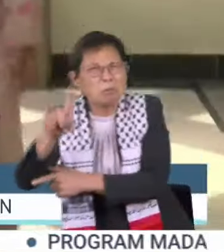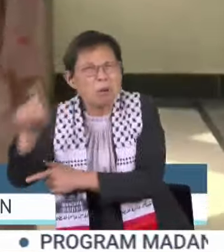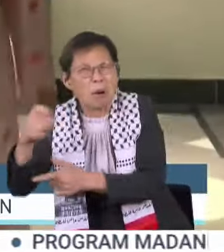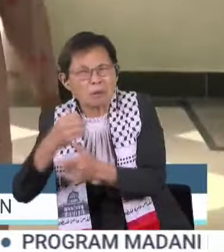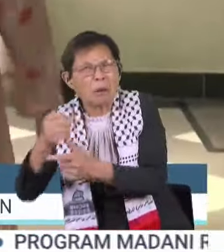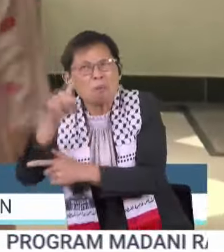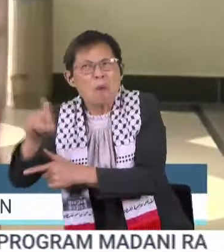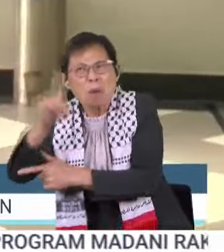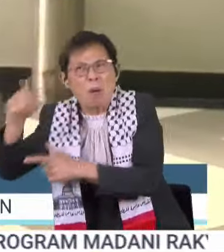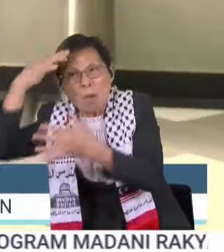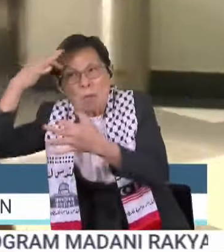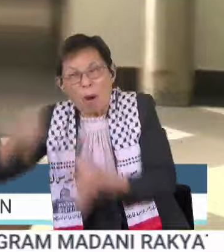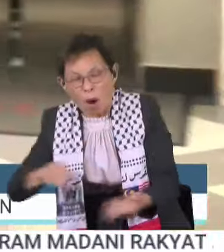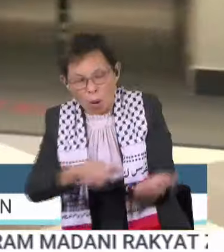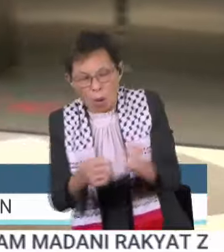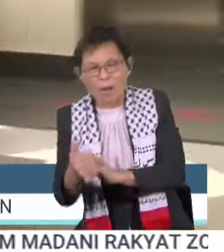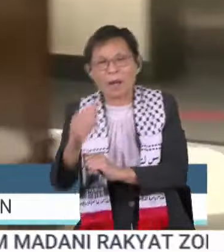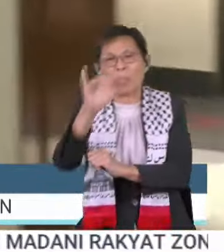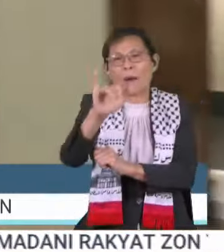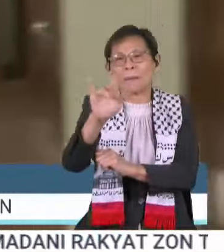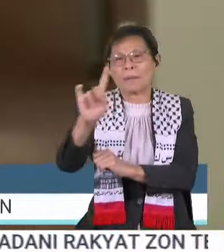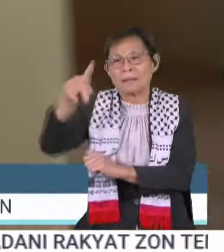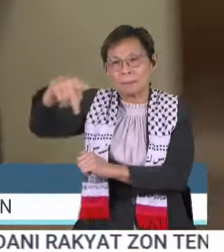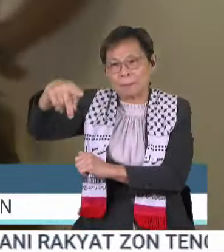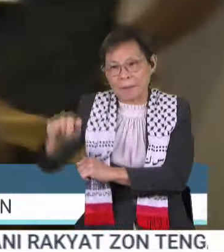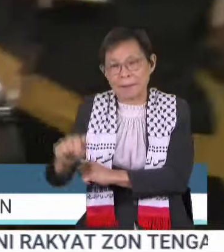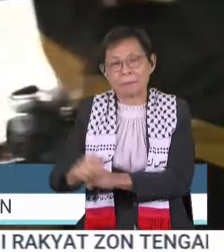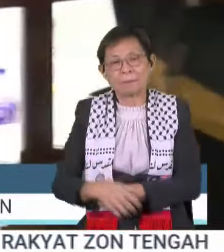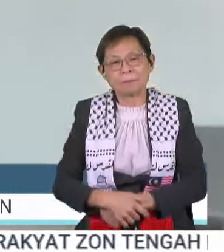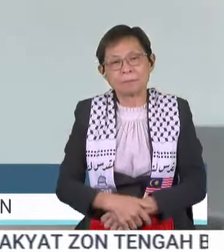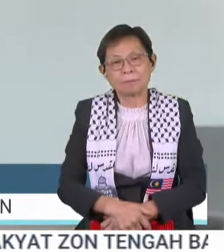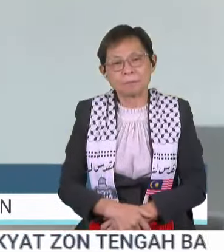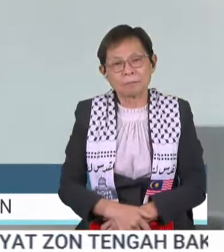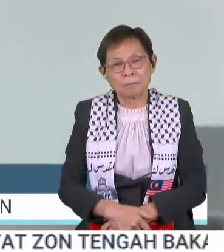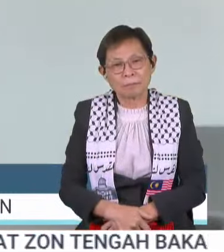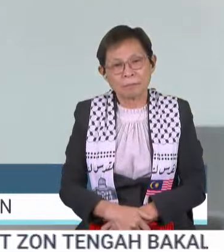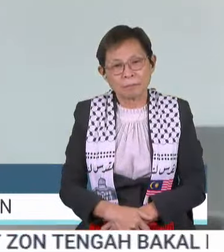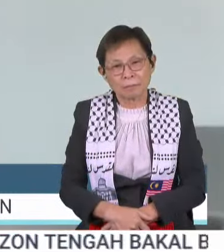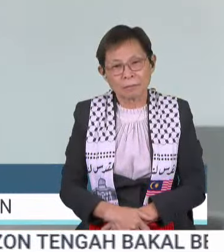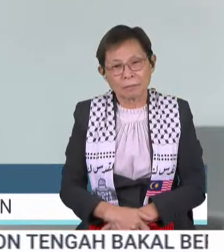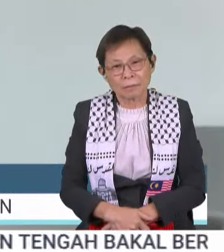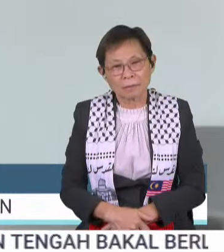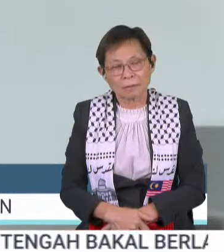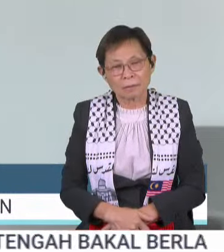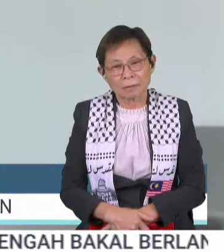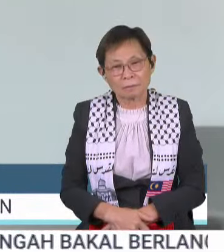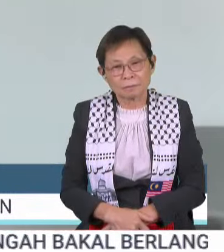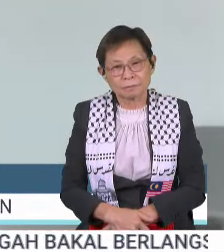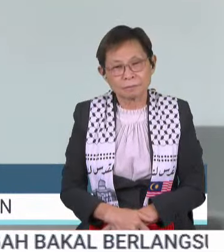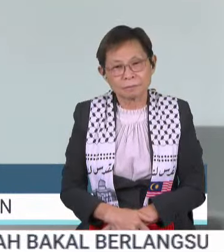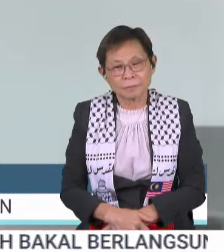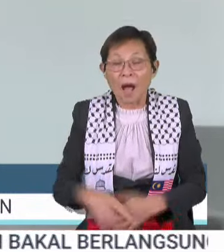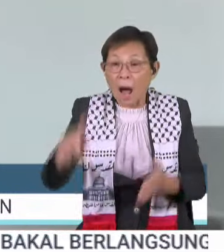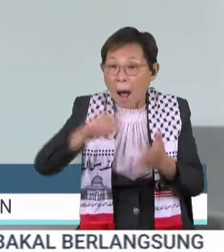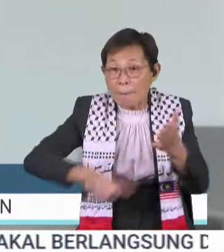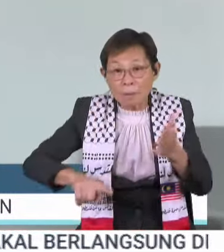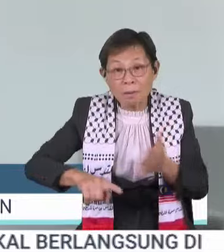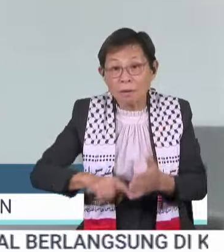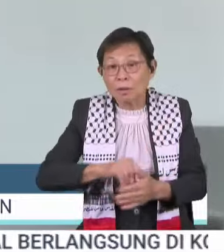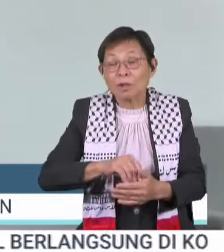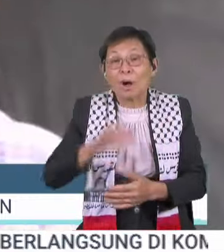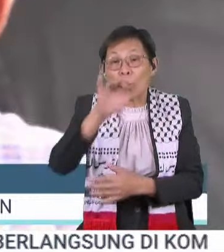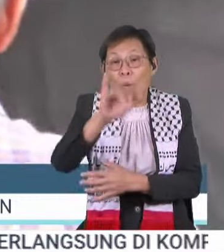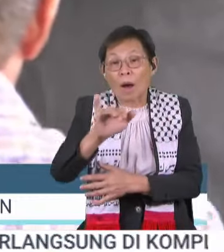mempersoalkan keputusan yang dibuat oleh Yang di-Pertuan Agong tersebut. Oleh itu, apa saja yang